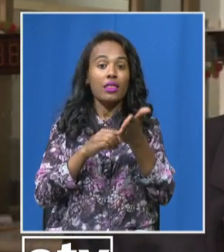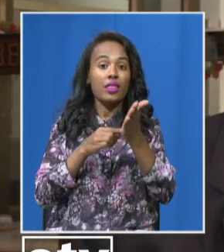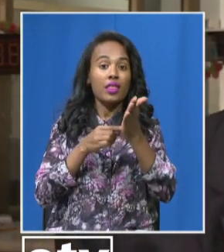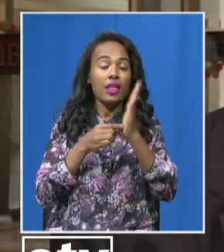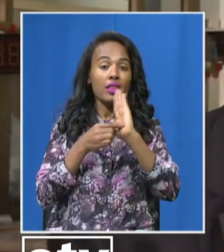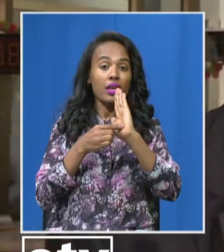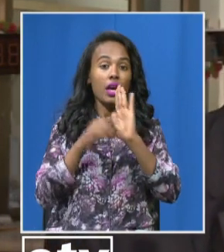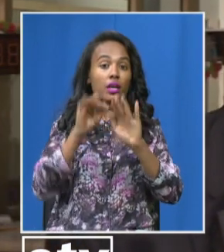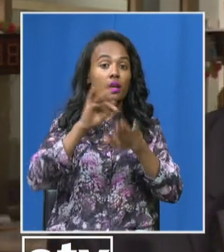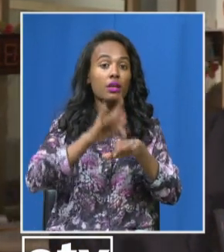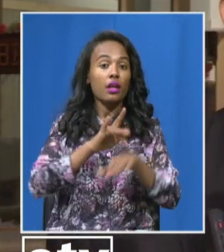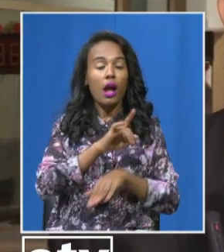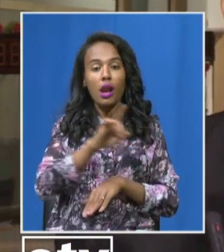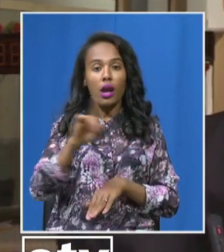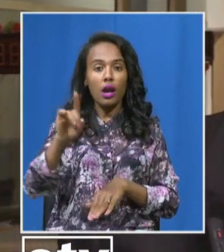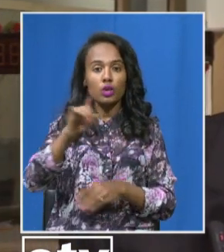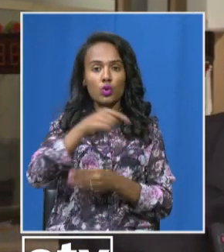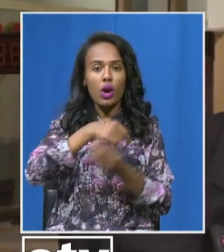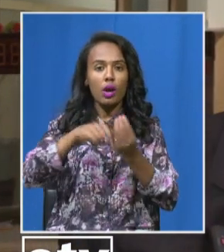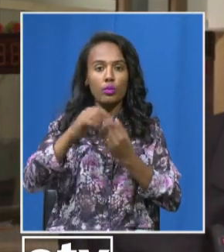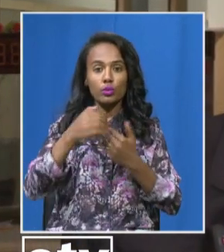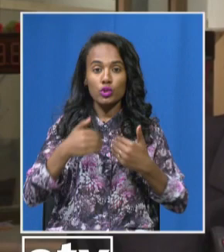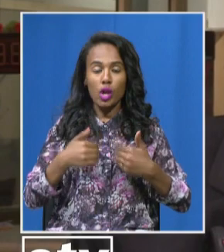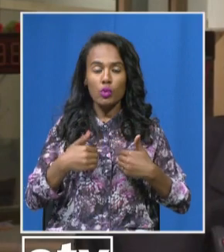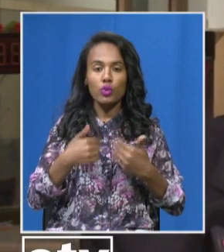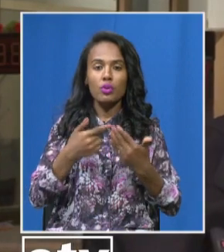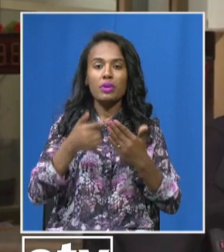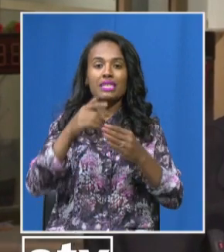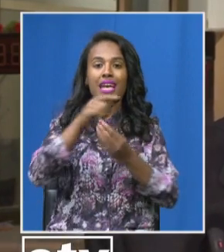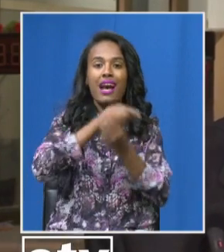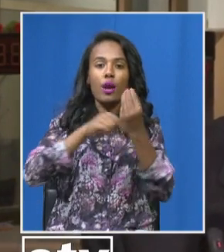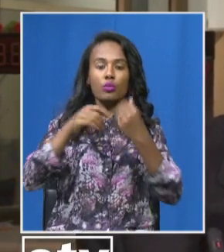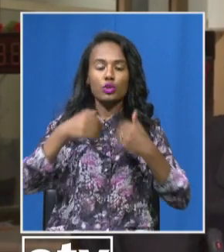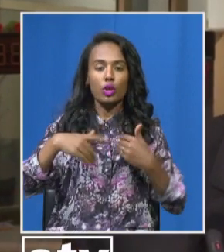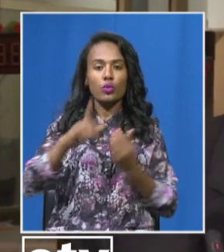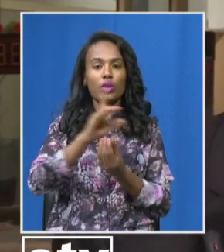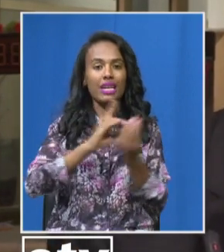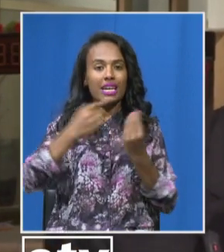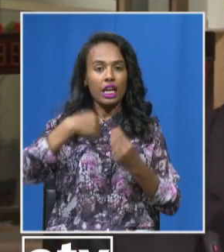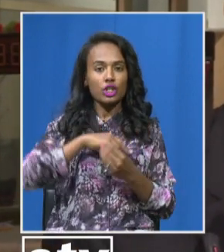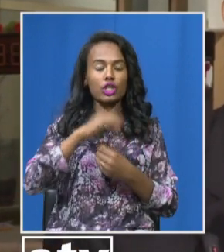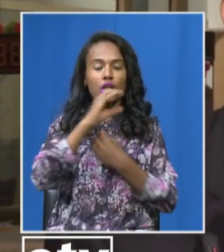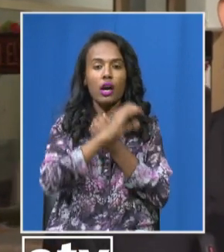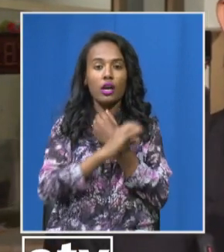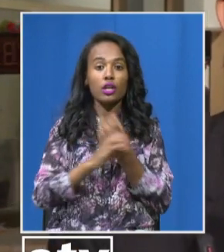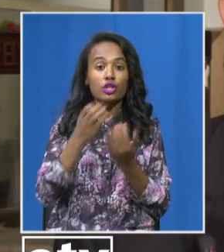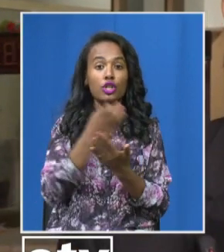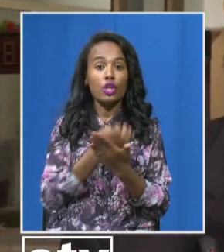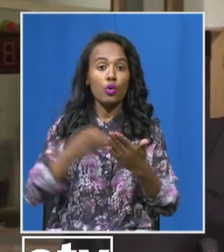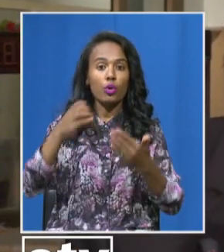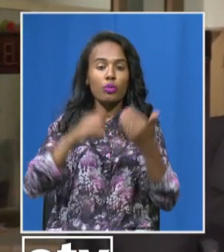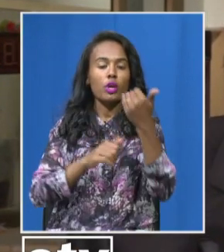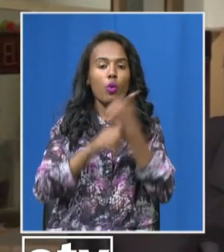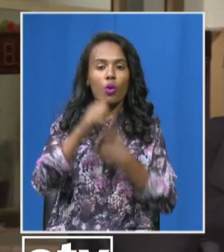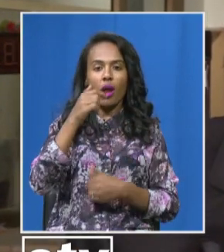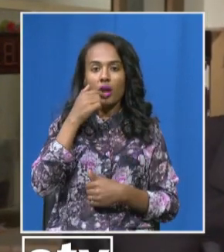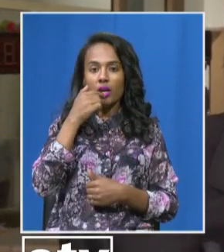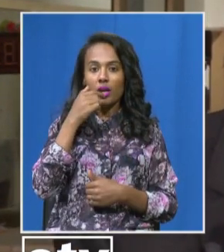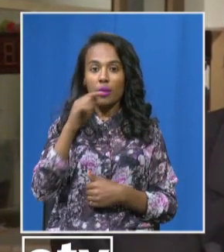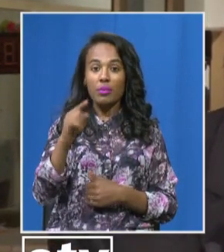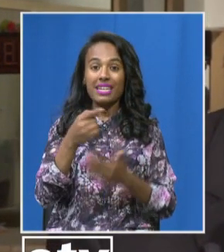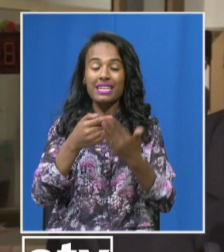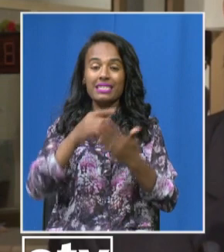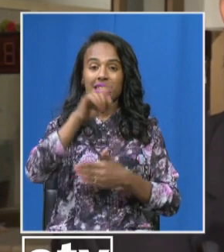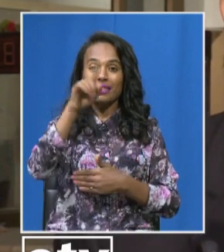ተጠያቂነት ያልነካቸው አካባቢዎች ስላሉ በእነዚህ አካባቢዎች ያለው የክልላችንንም የሀገራችንንም ኢኮኖሚ ይጎዳል ከሚል